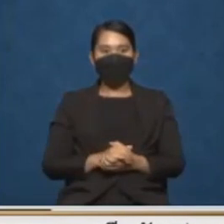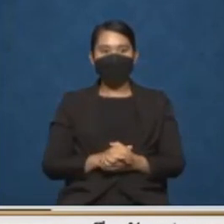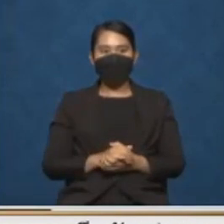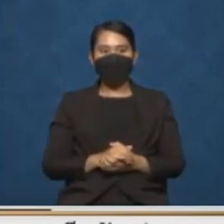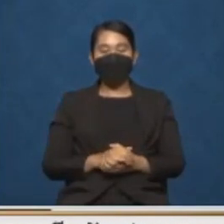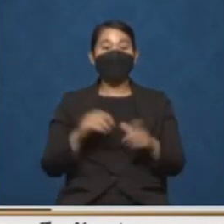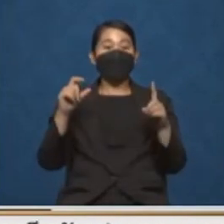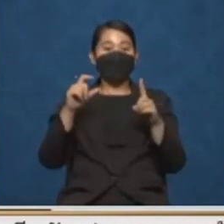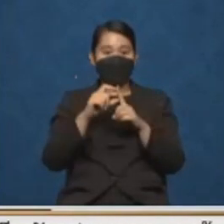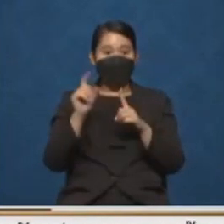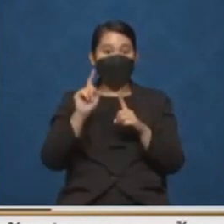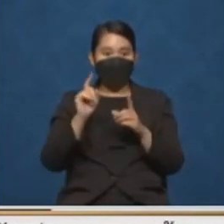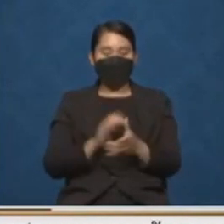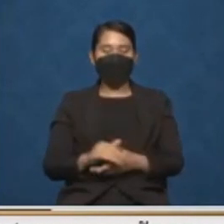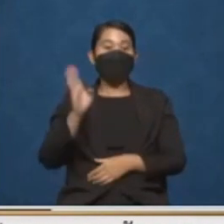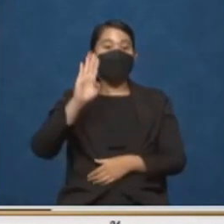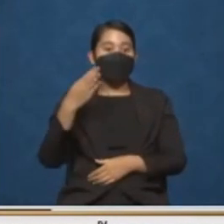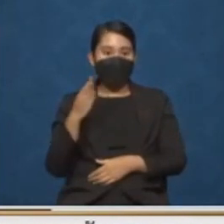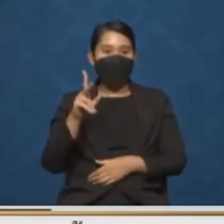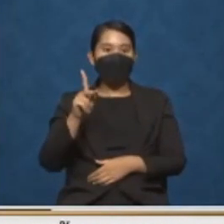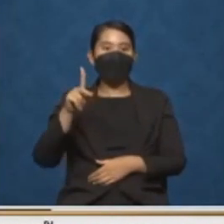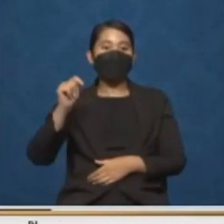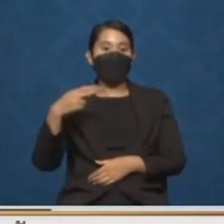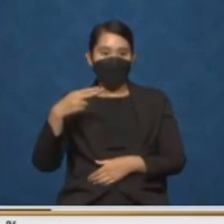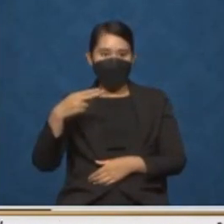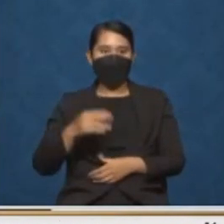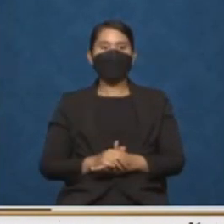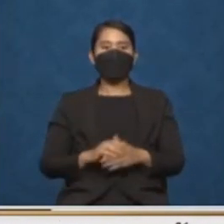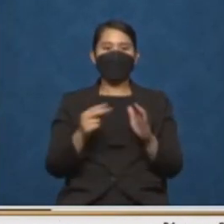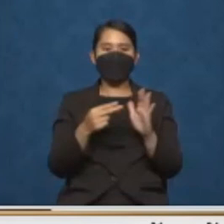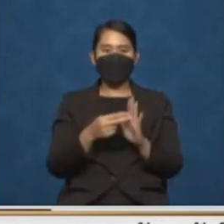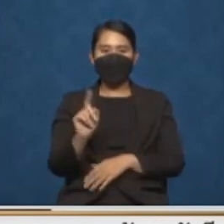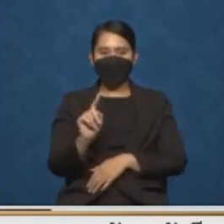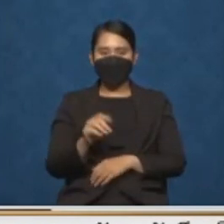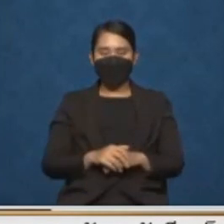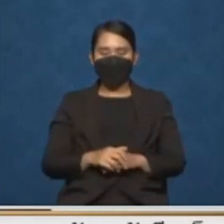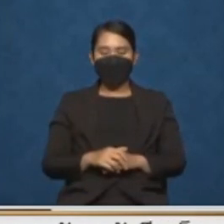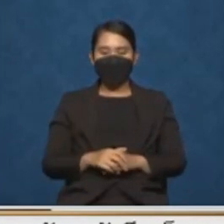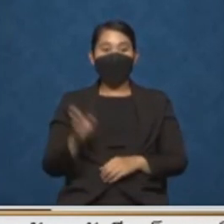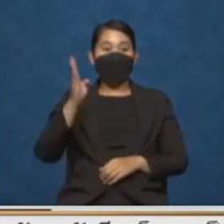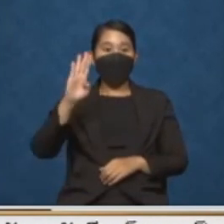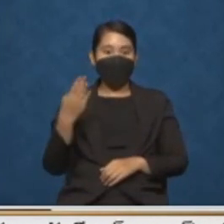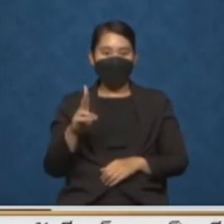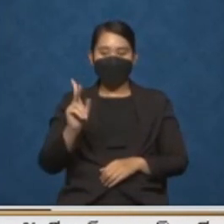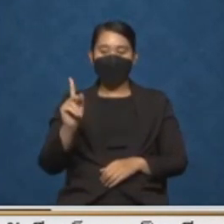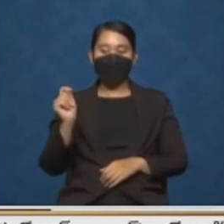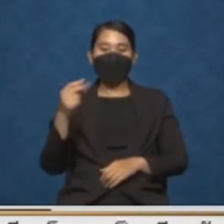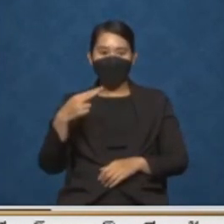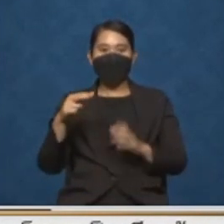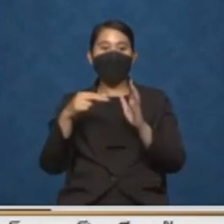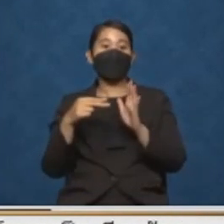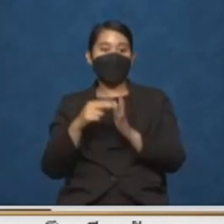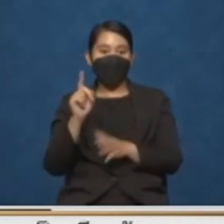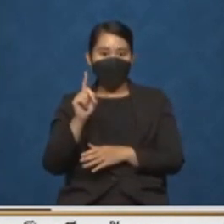จกดความใบกะท่อมนะครับใบกะท่มหมายคามว่าใบของพืชกะท่มให้หมายความรวมถึง